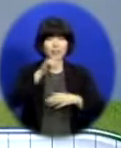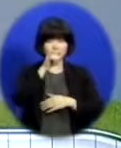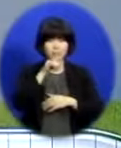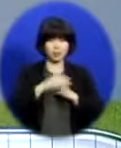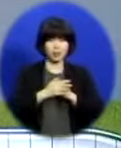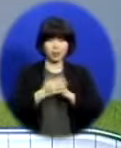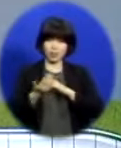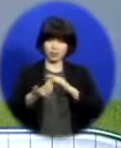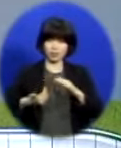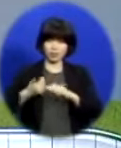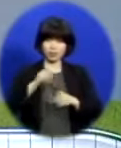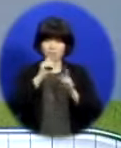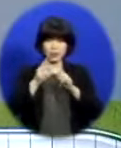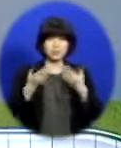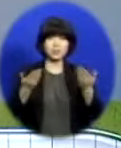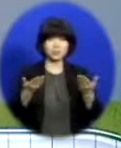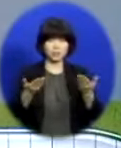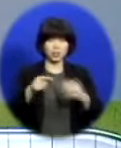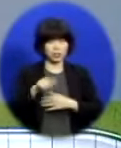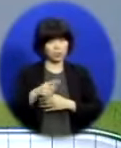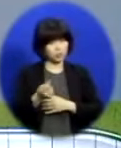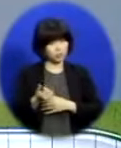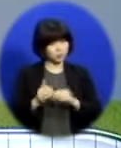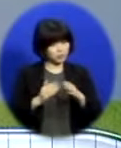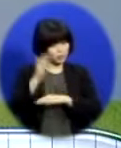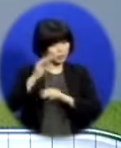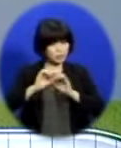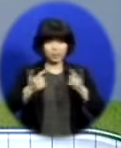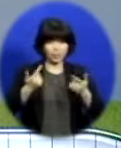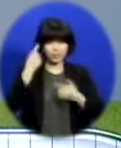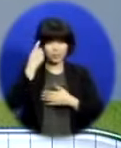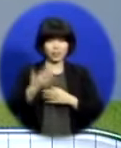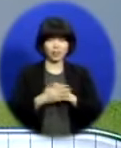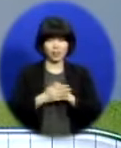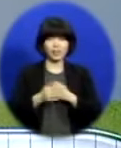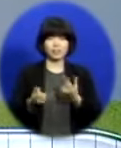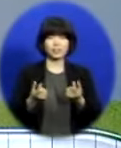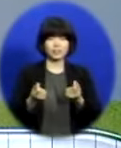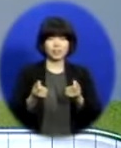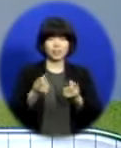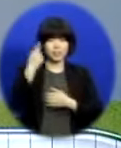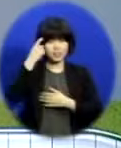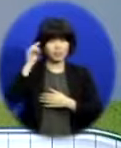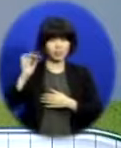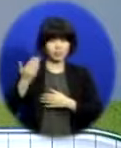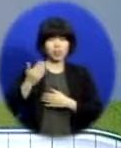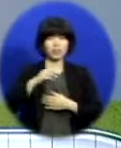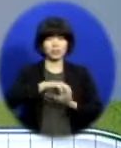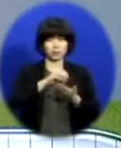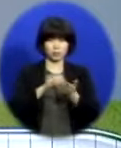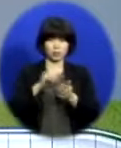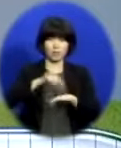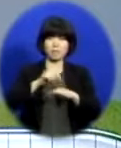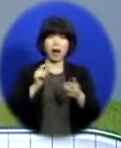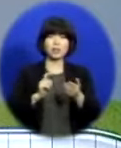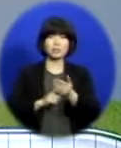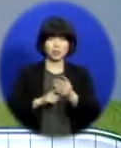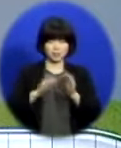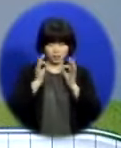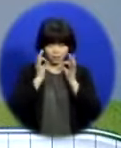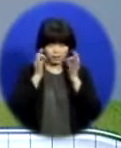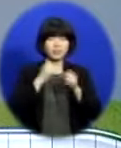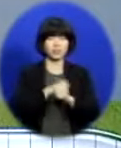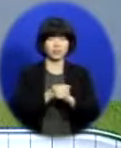아까도 말씀드렸지만 이건 좀 지나친게 아닌가 그런 생각이 들 정도로 마음이 간절해요